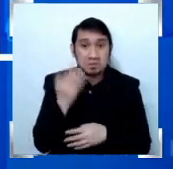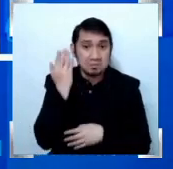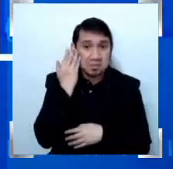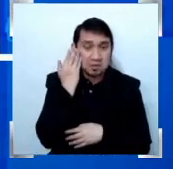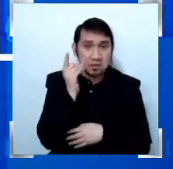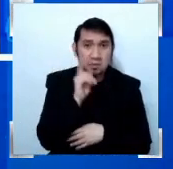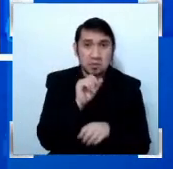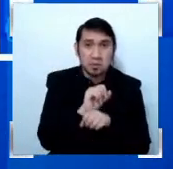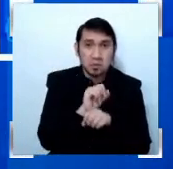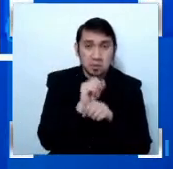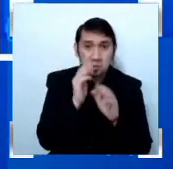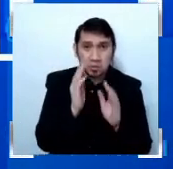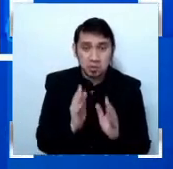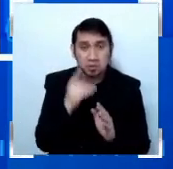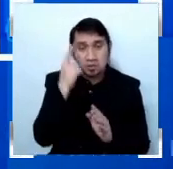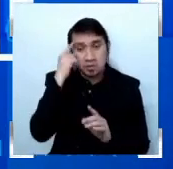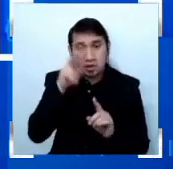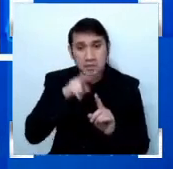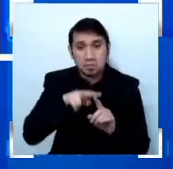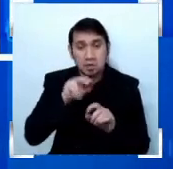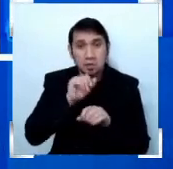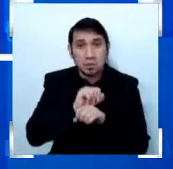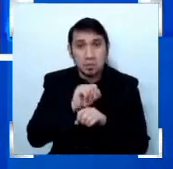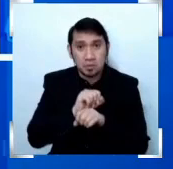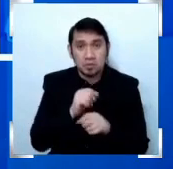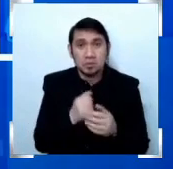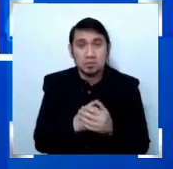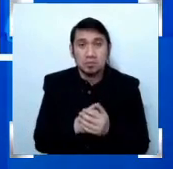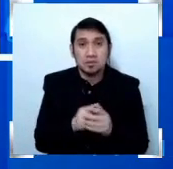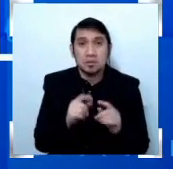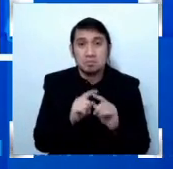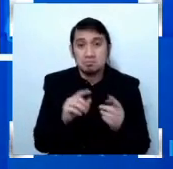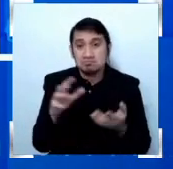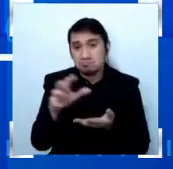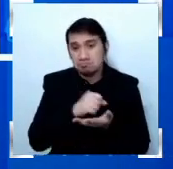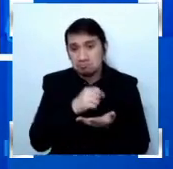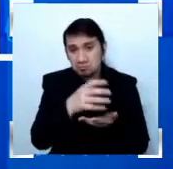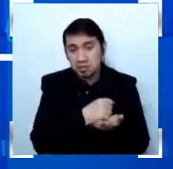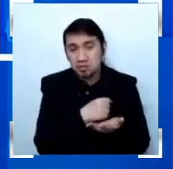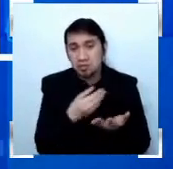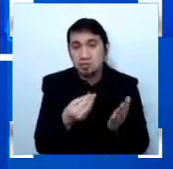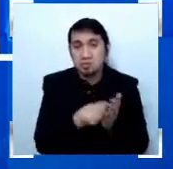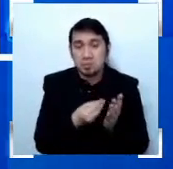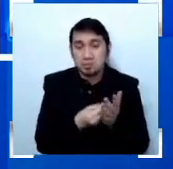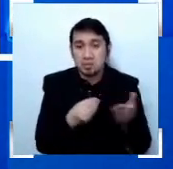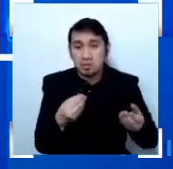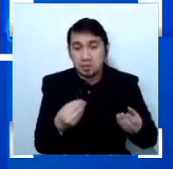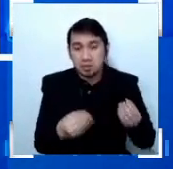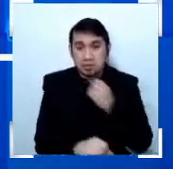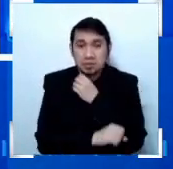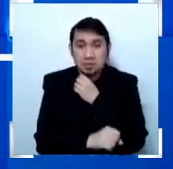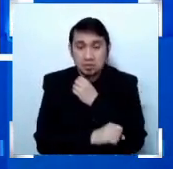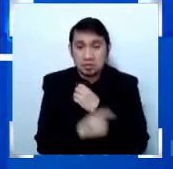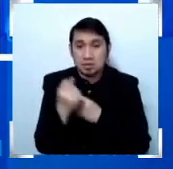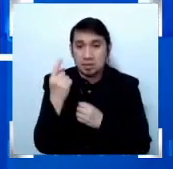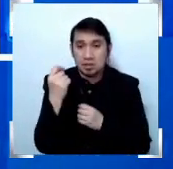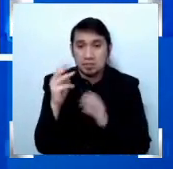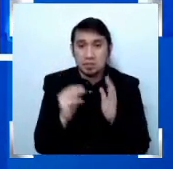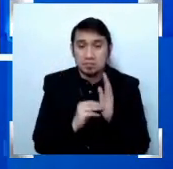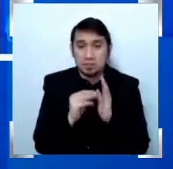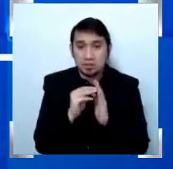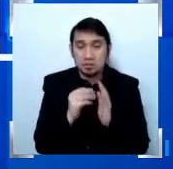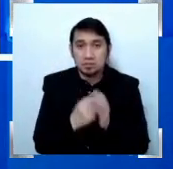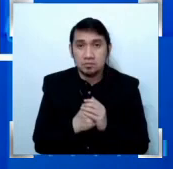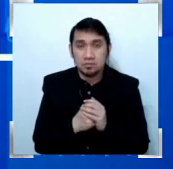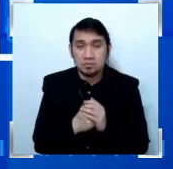sa ina-apply ang trabaho online. Nilimas ang pera ng mga biktima na katumbas ng 11 million pesos. Mahigit 400